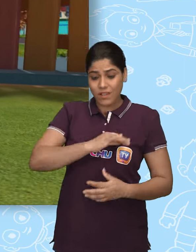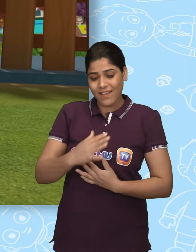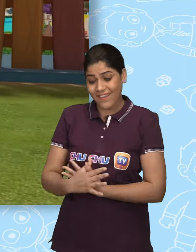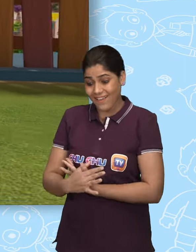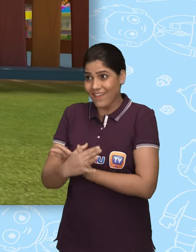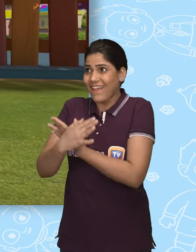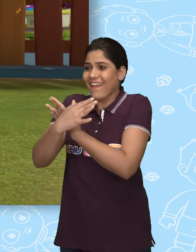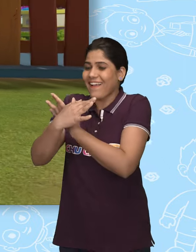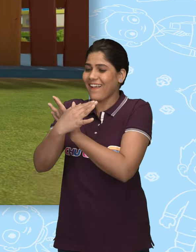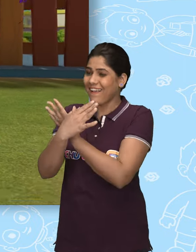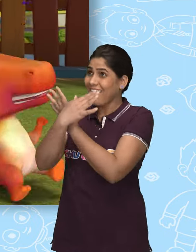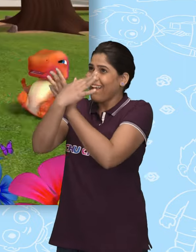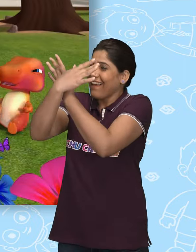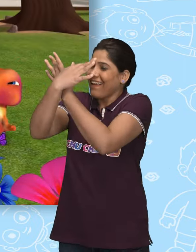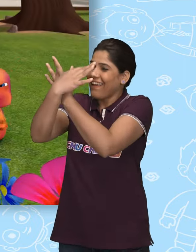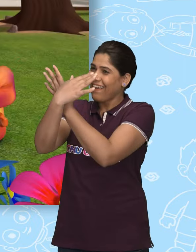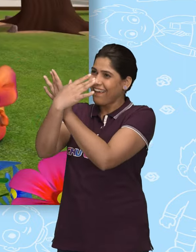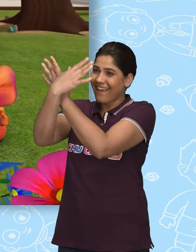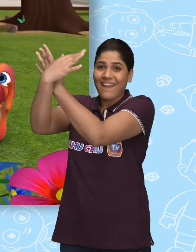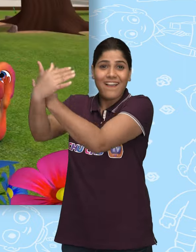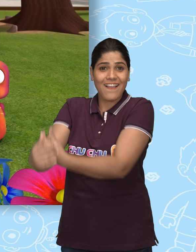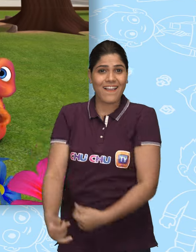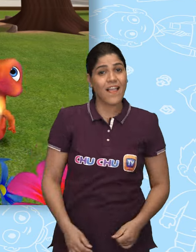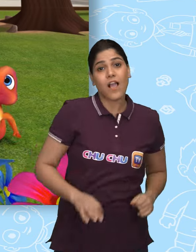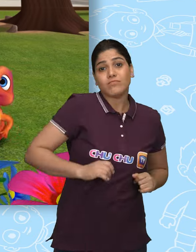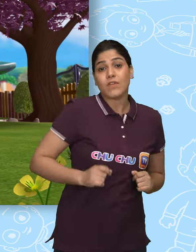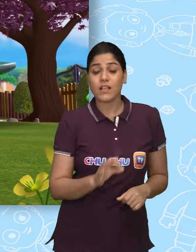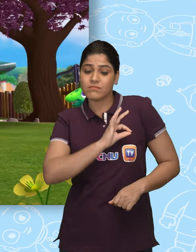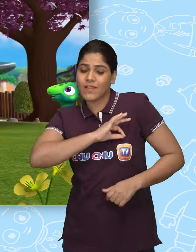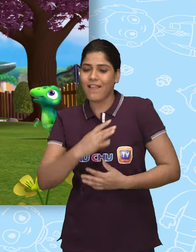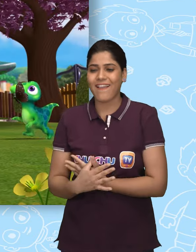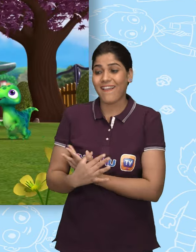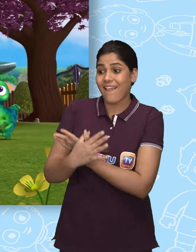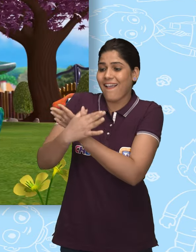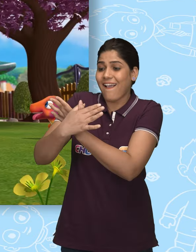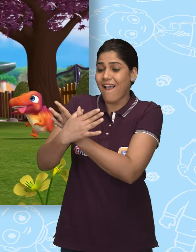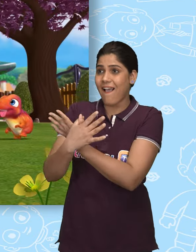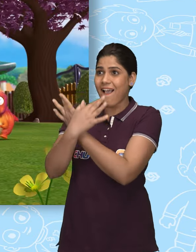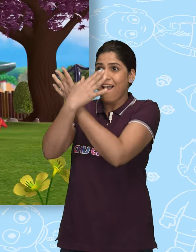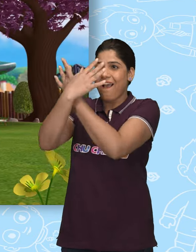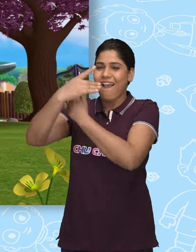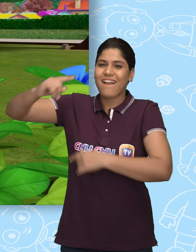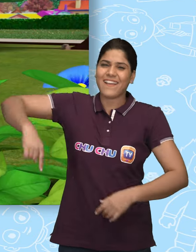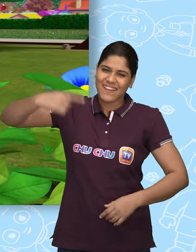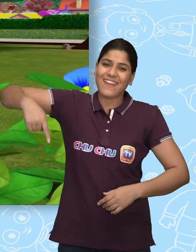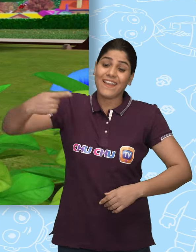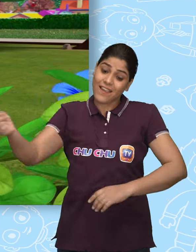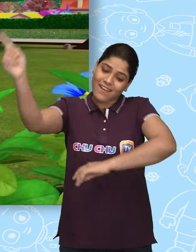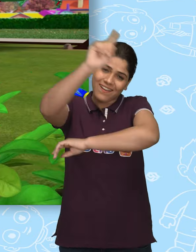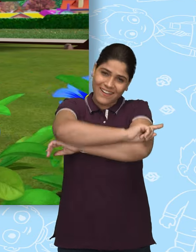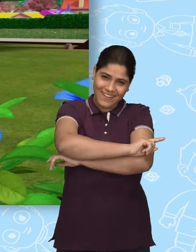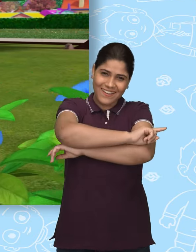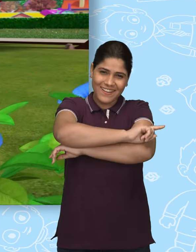पसंद है तितलियाँ उड़ाना, तितलियाँ, तितलियाँ। पसंद है तितलियाँ उड़ाना है